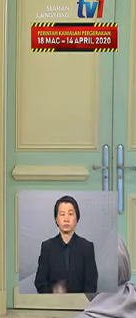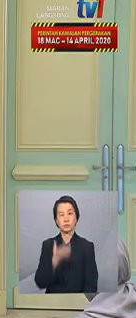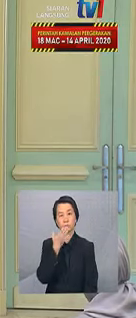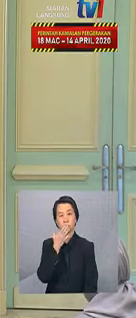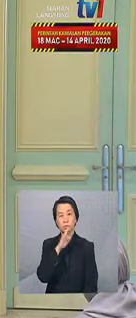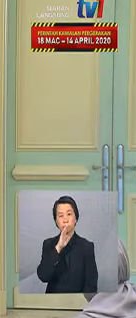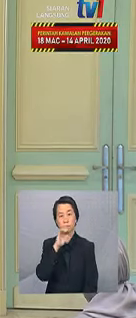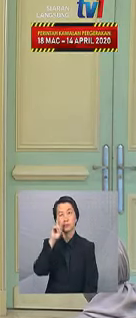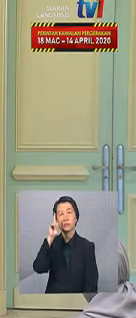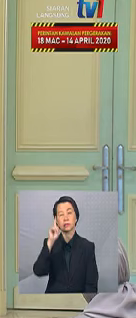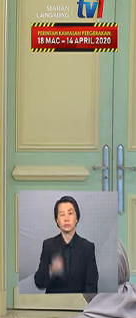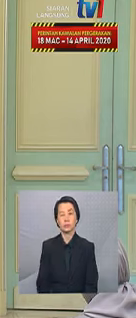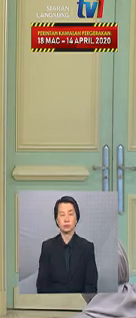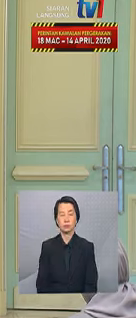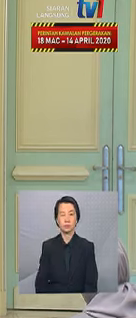Bismillahirrahmanirrahim.